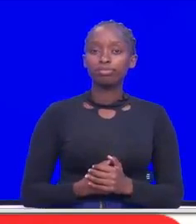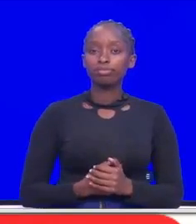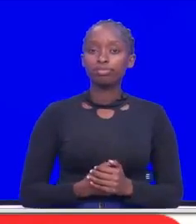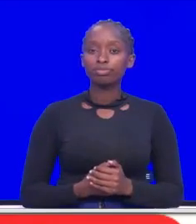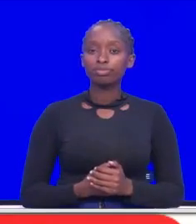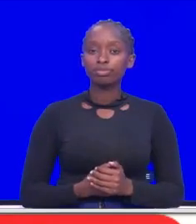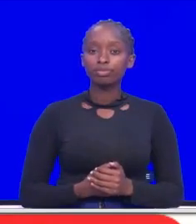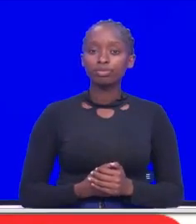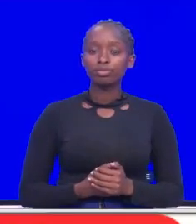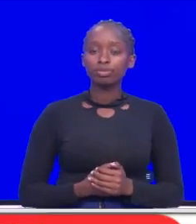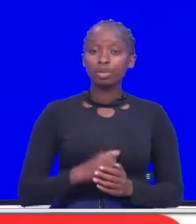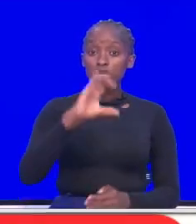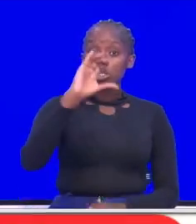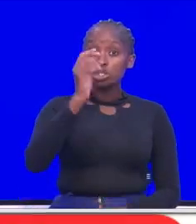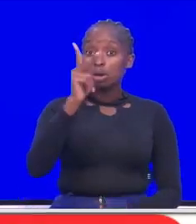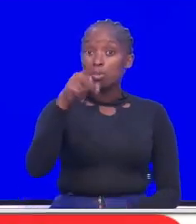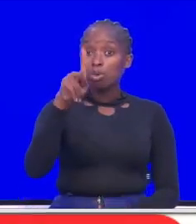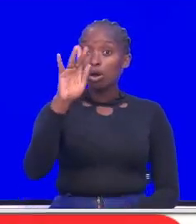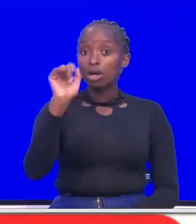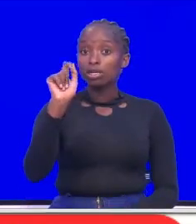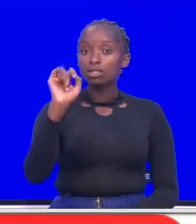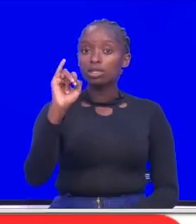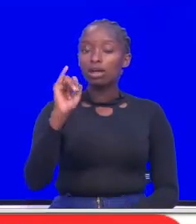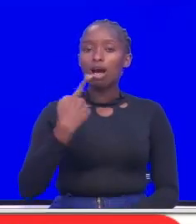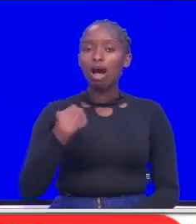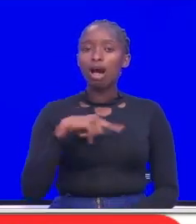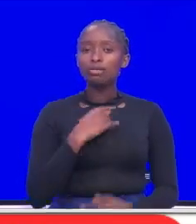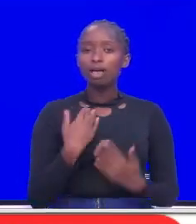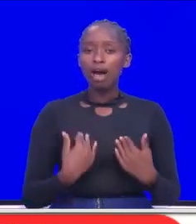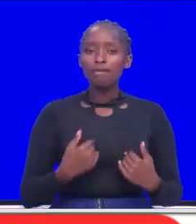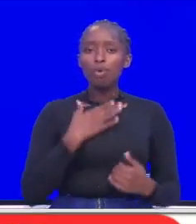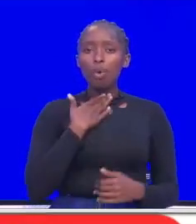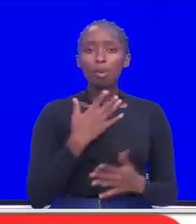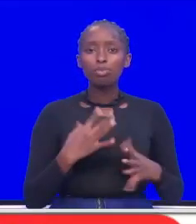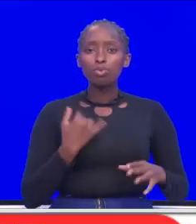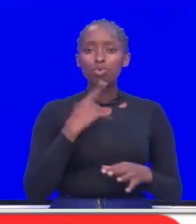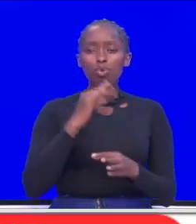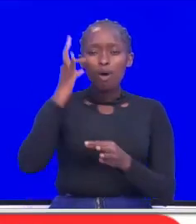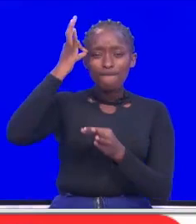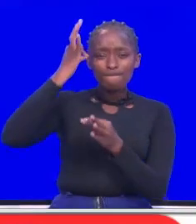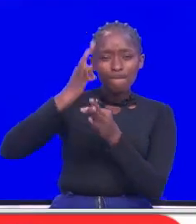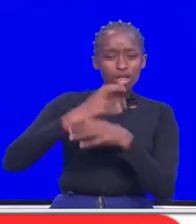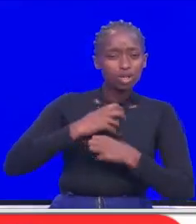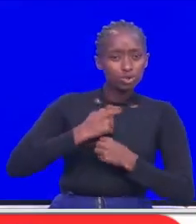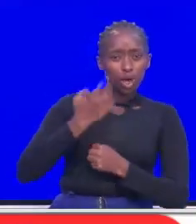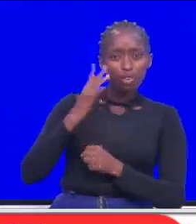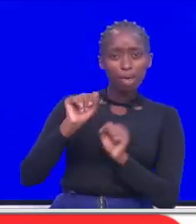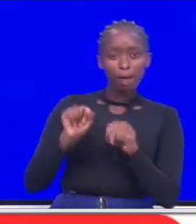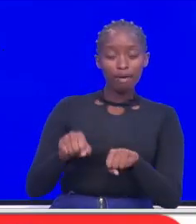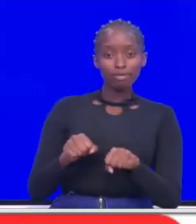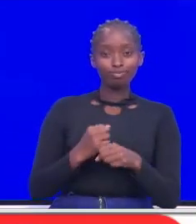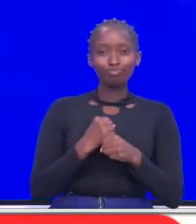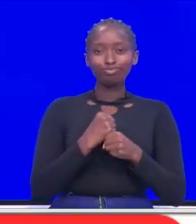Mpaka wae watu ambaye sisi wenyewe tuna imani nao, sio? Pile